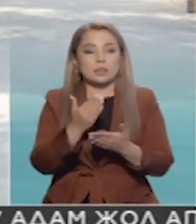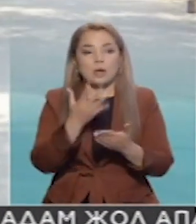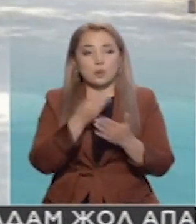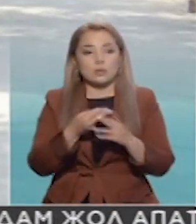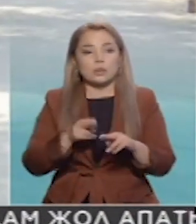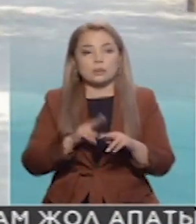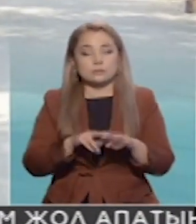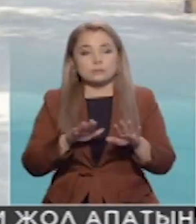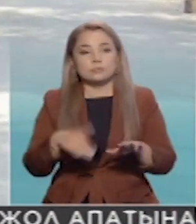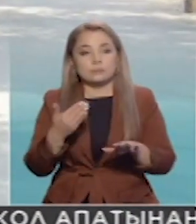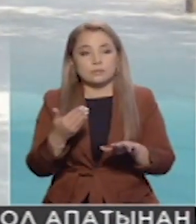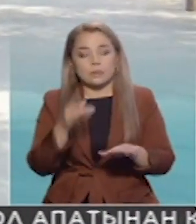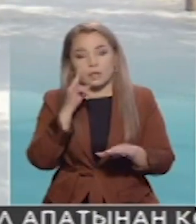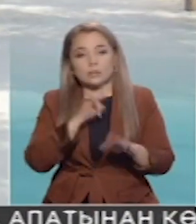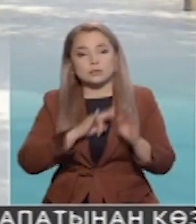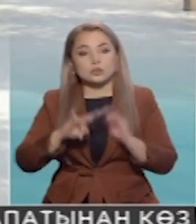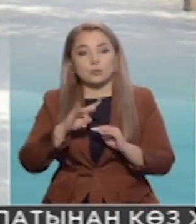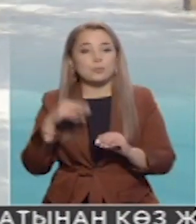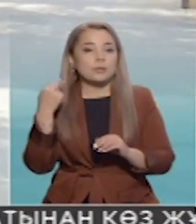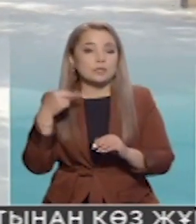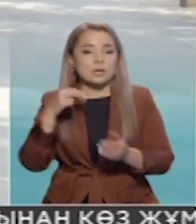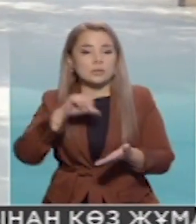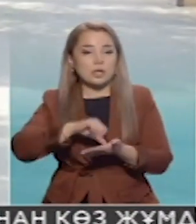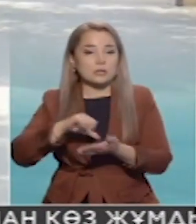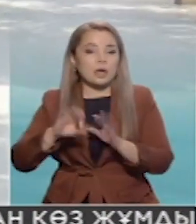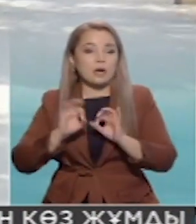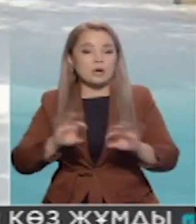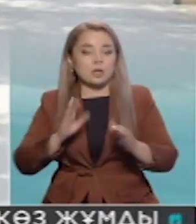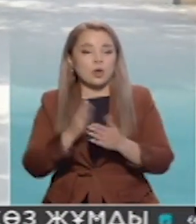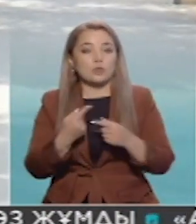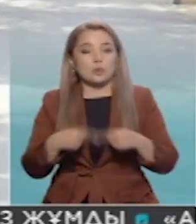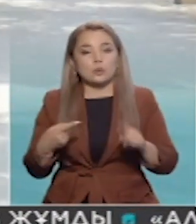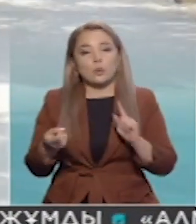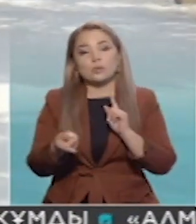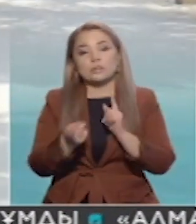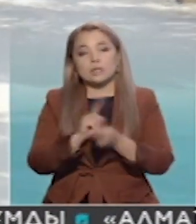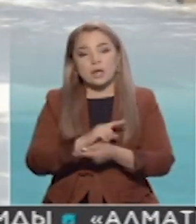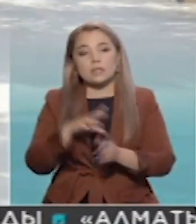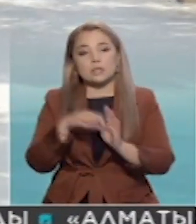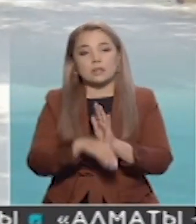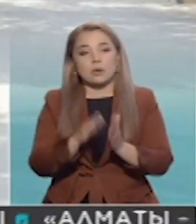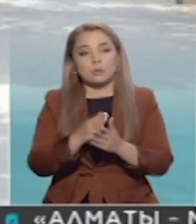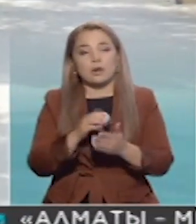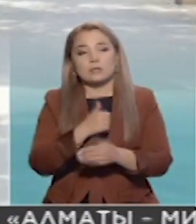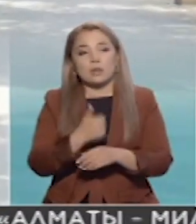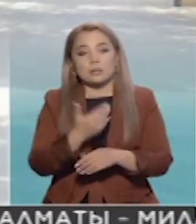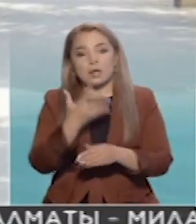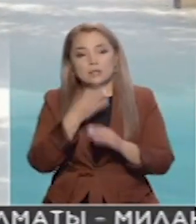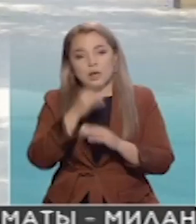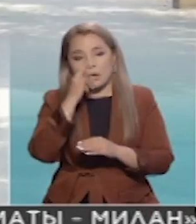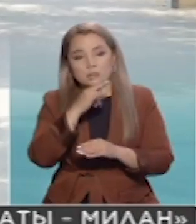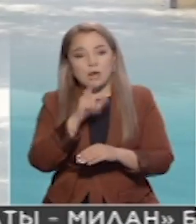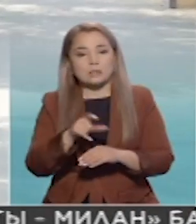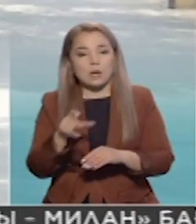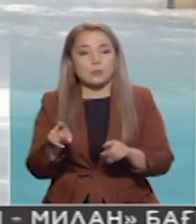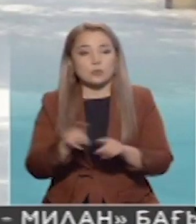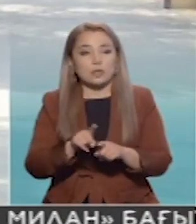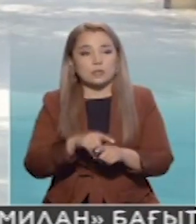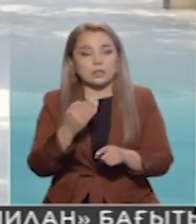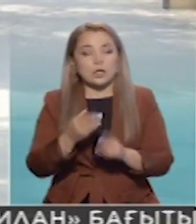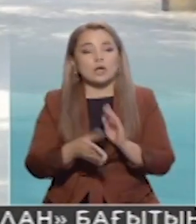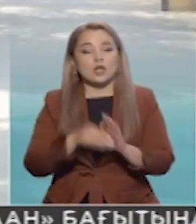жерде Қазақстан Республикасының президентіне айтуы бойынша түрлі өзгерістер енгізіледі. Негізінен барша осы қазақстандық азаматтарды